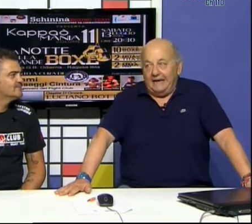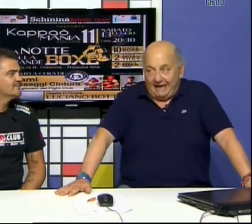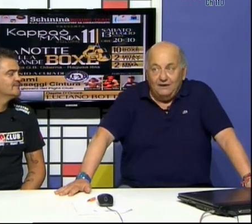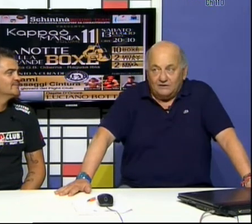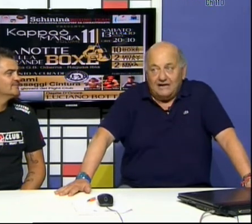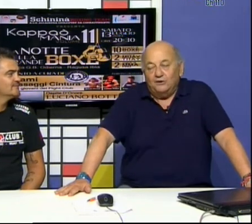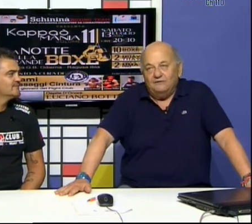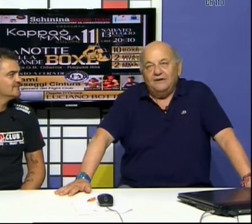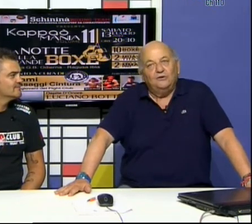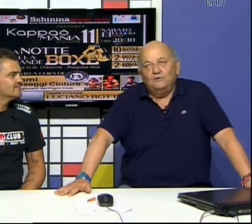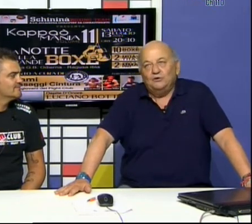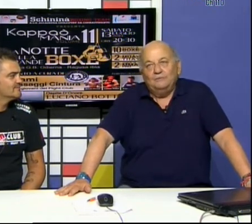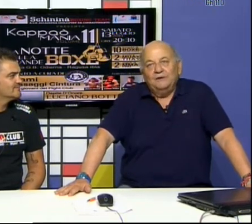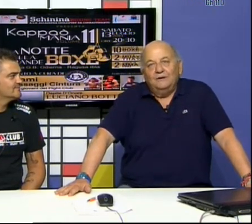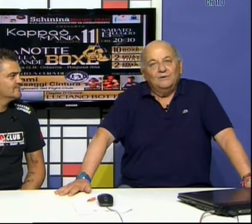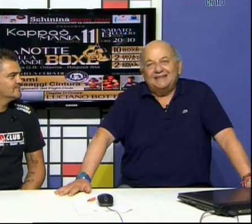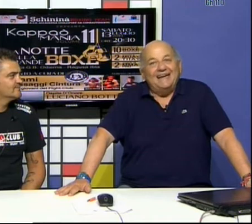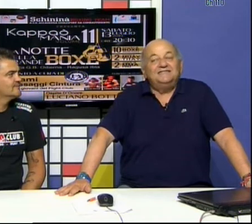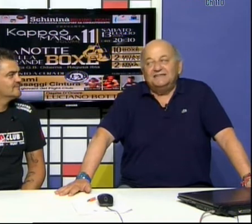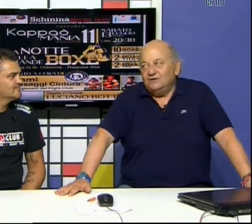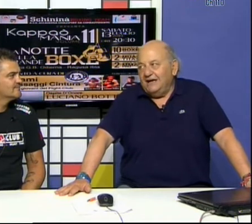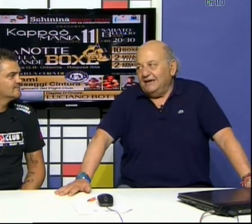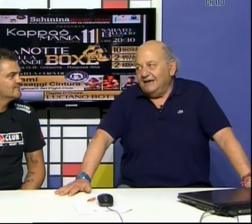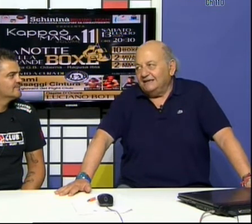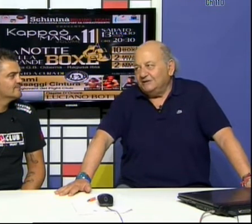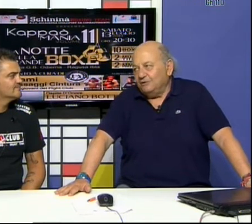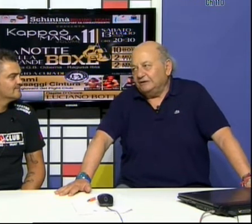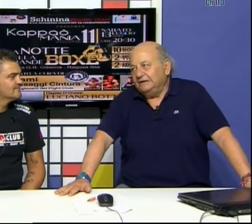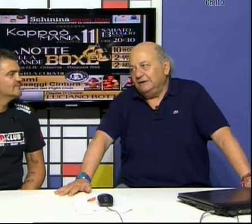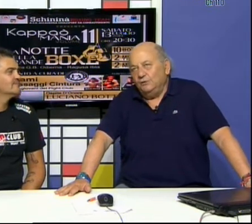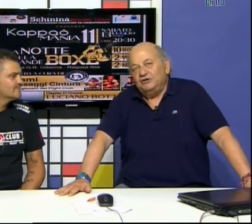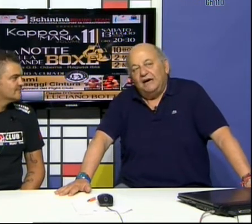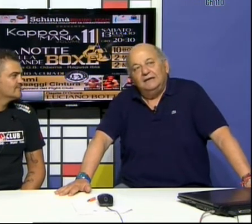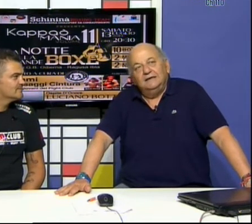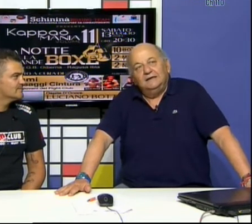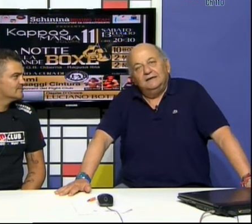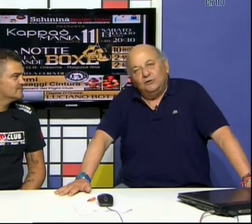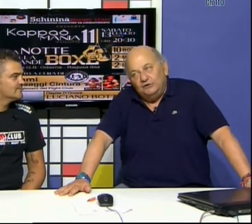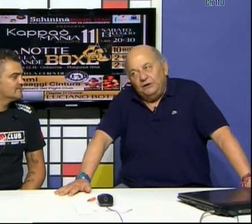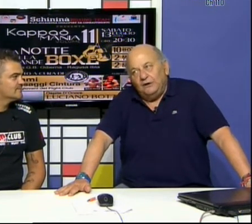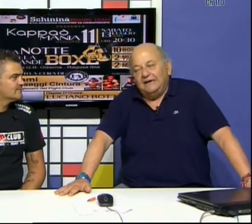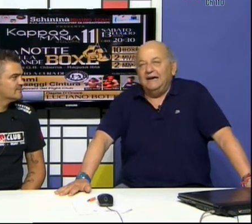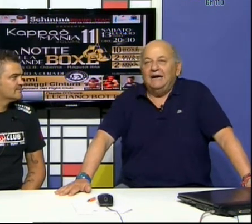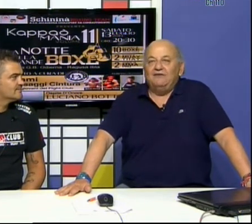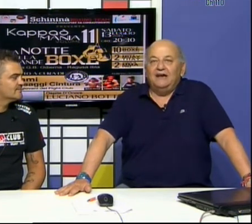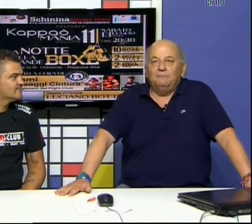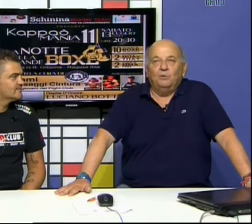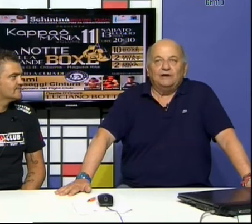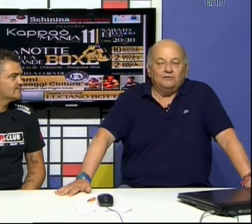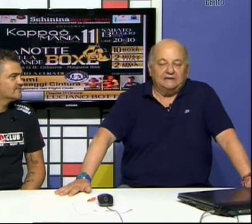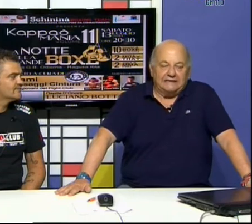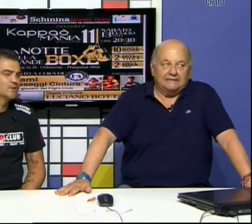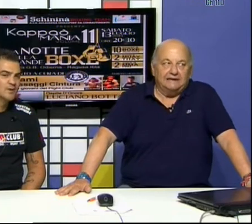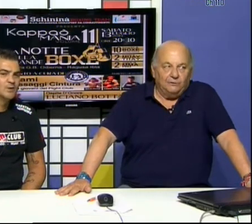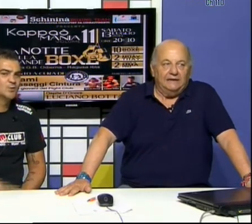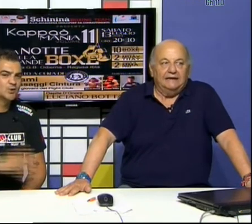Ragusa, che in quest'anno davvero ha avuto questa eccezionale annata di sport, lui ci ha... continua a fare molte